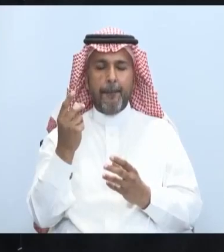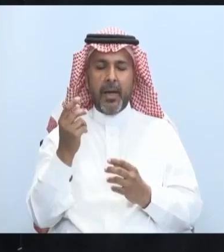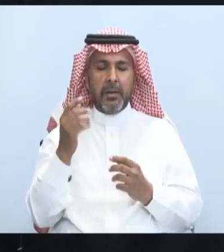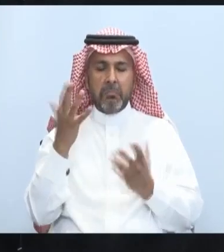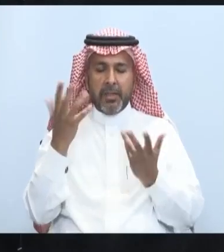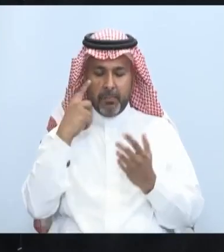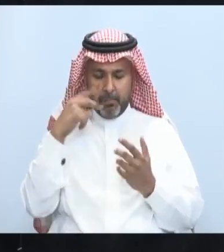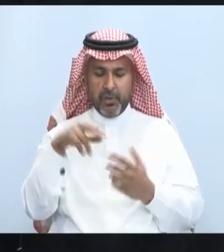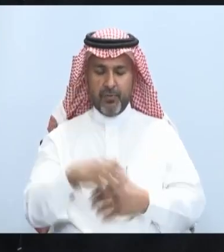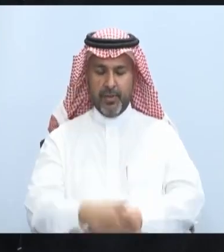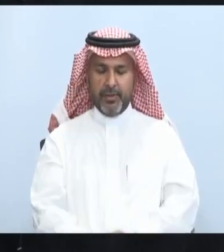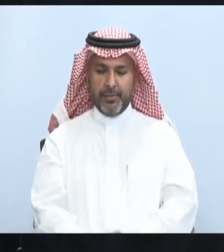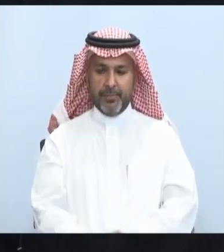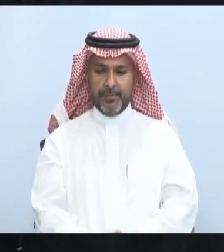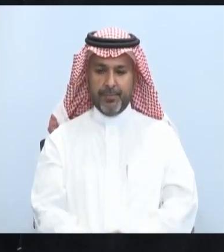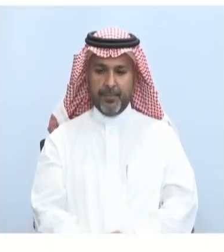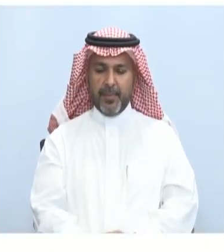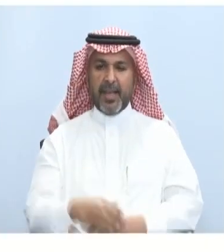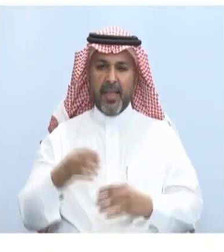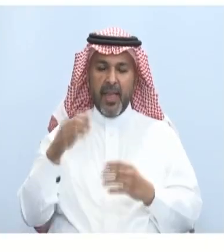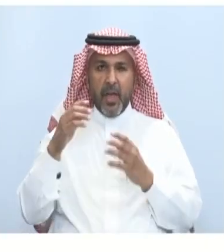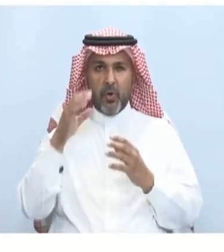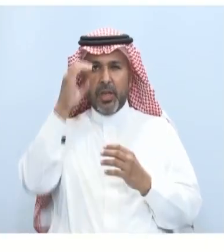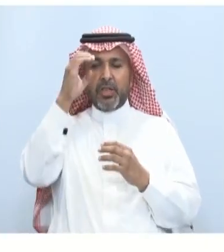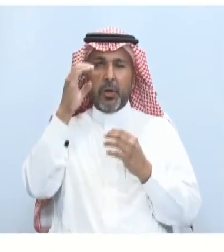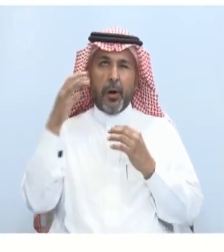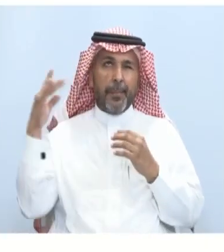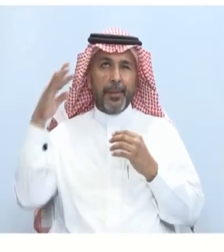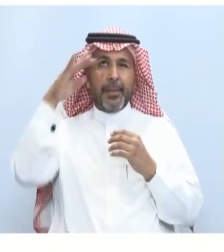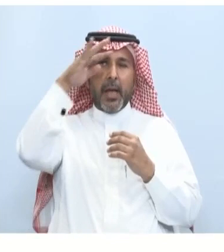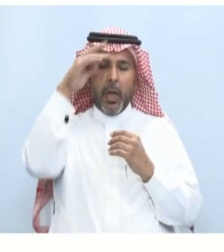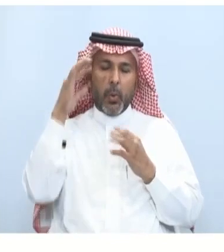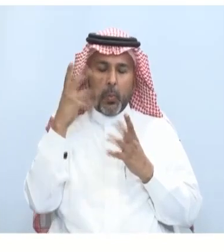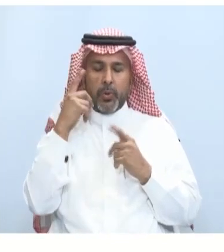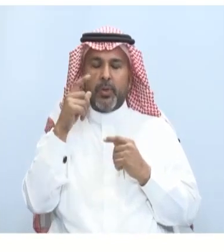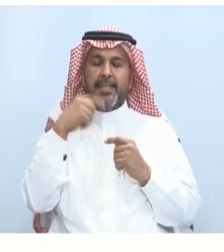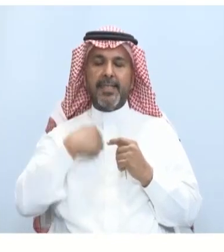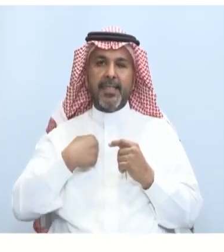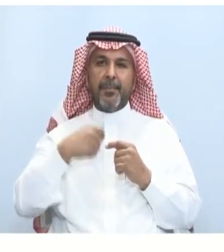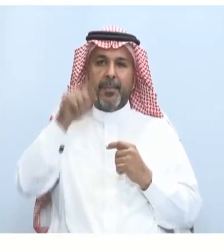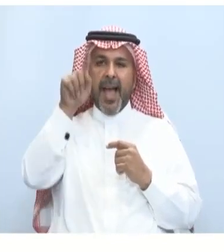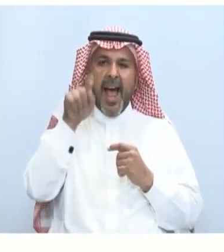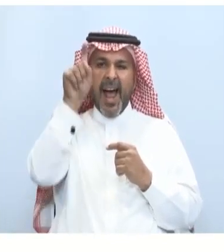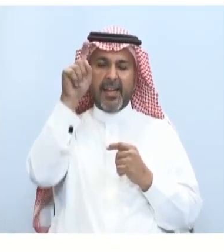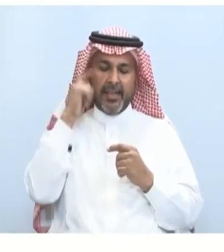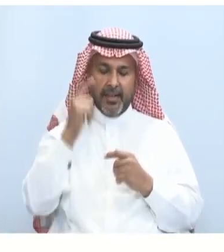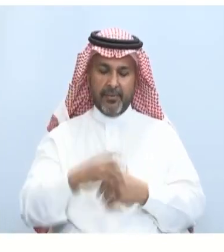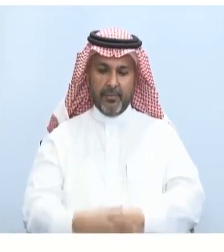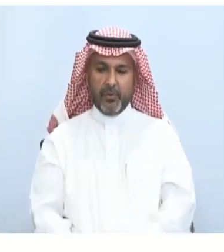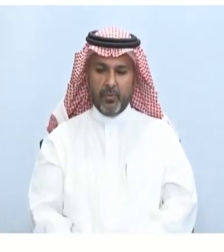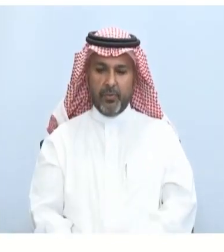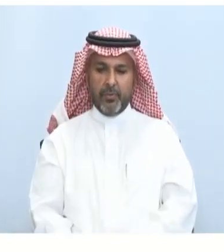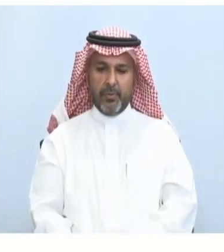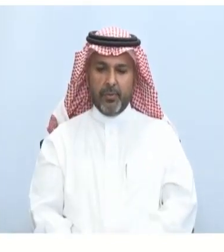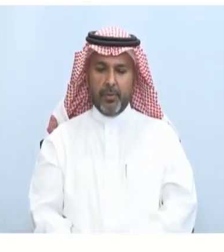وحده تخيليه اسمها وحده تخيليه اللي هي الاي اذا العدد التخيلي ليس